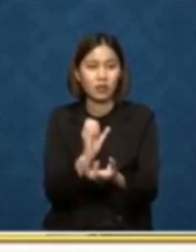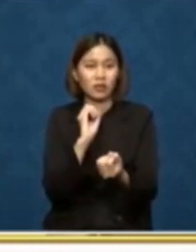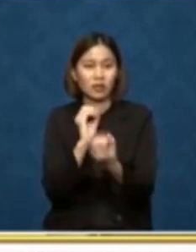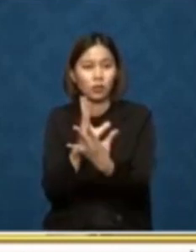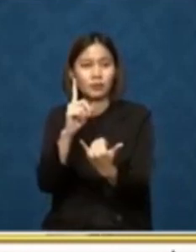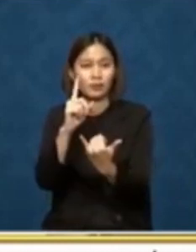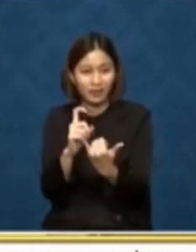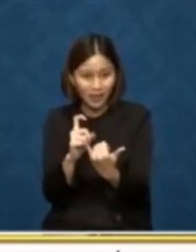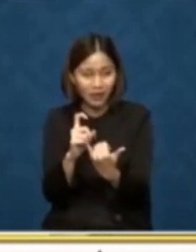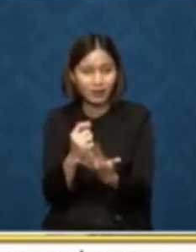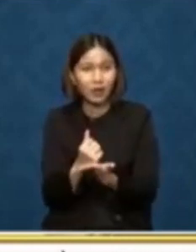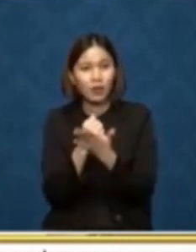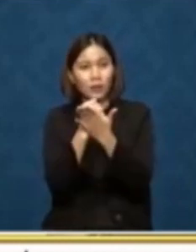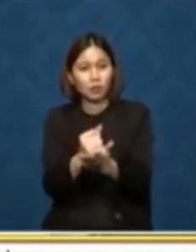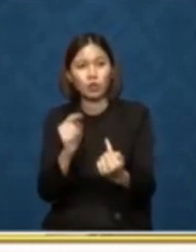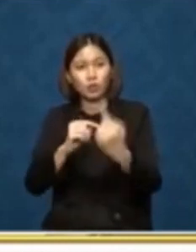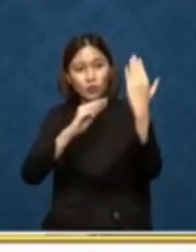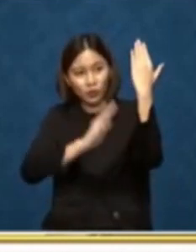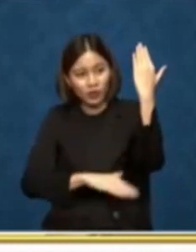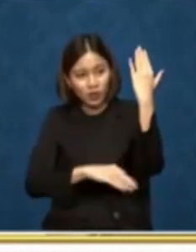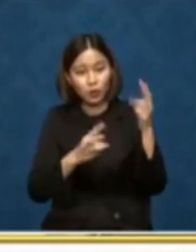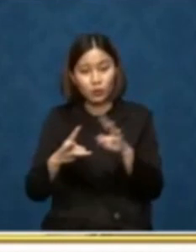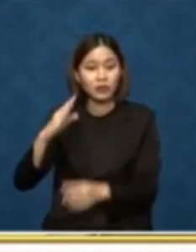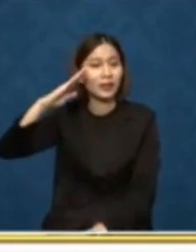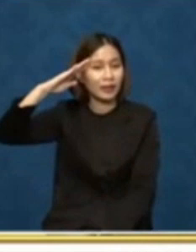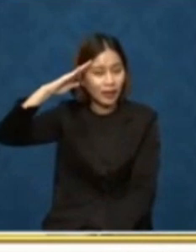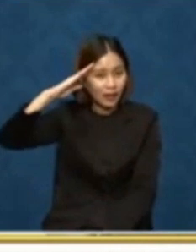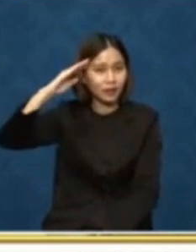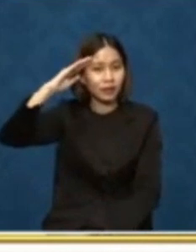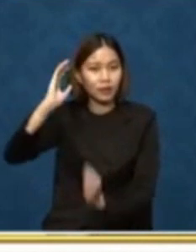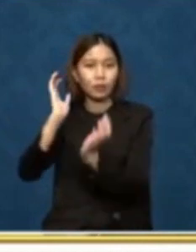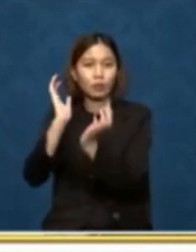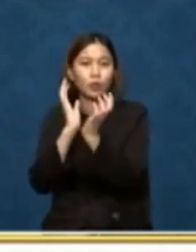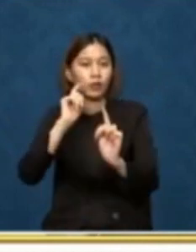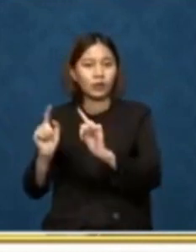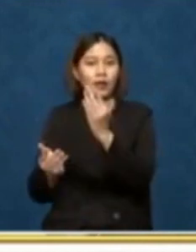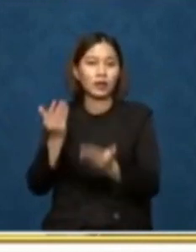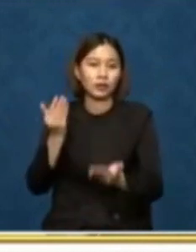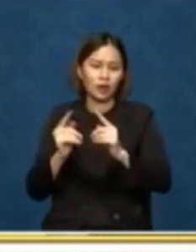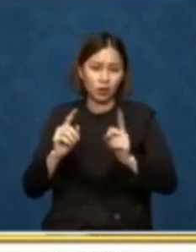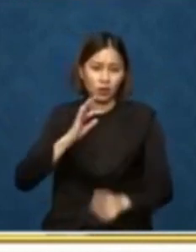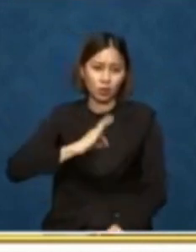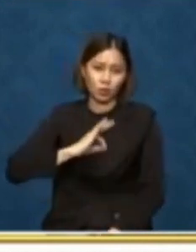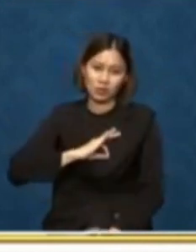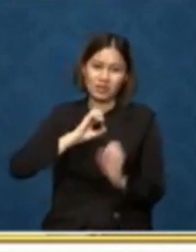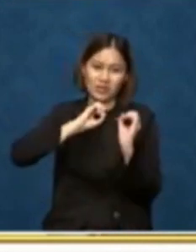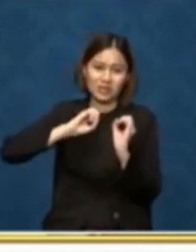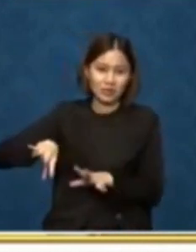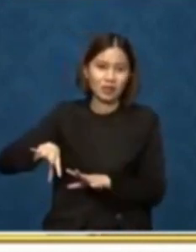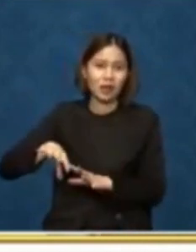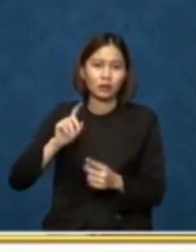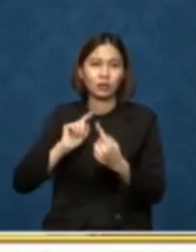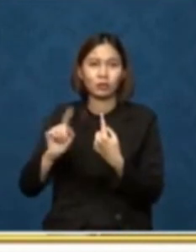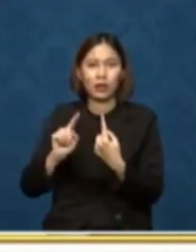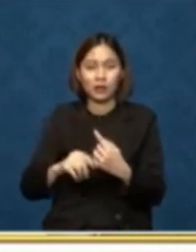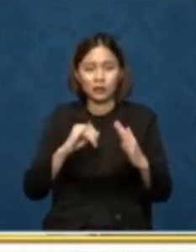โดนถึงแก่ชีวิตนะไปช่วยในทางภาคใต้ไม่ว่าจะเป็นในรูปแบบของทหารหรือตำรวจหรืออะไรก็แล้วแต่ความรู้สึกความ